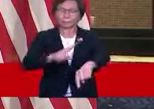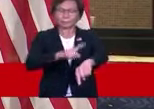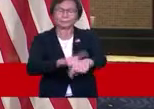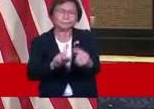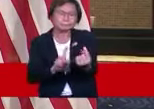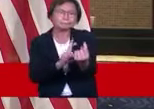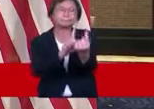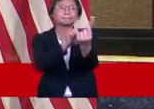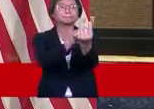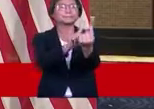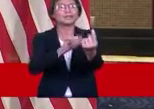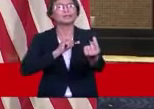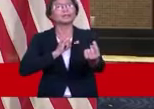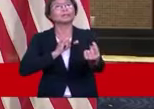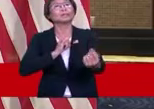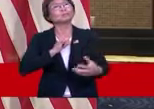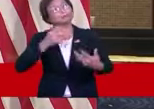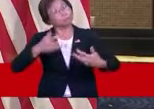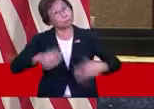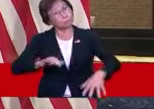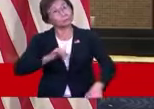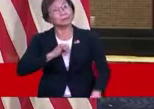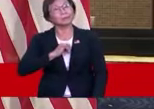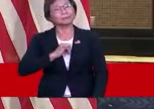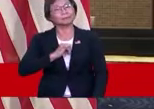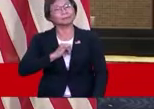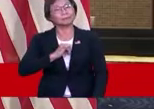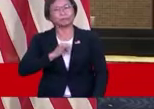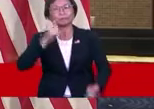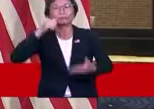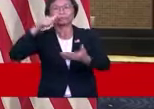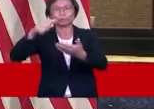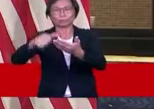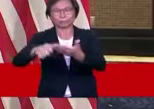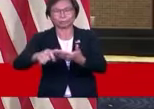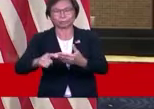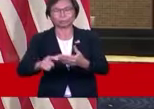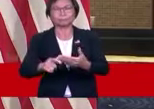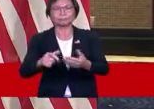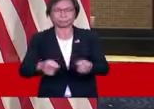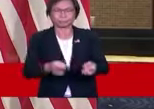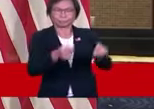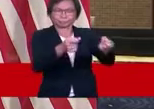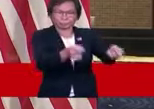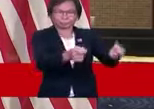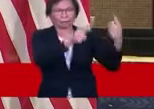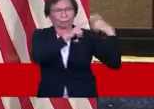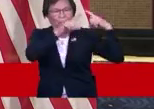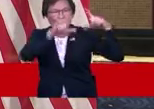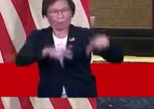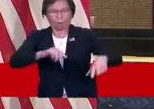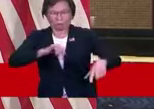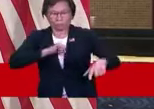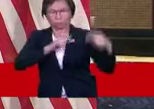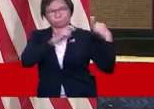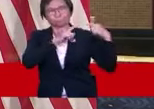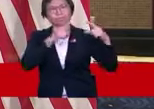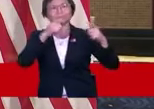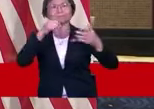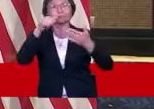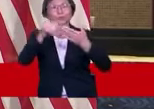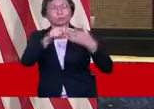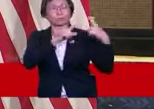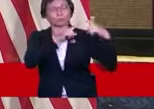tersebut setelah menyerahkan the word kah peletakkan jawatan sayur sebagai